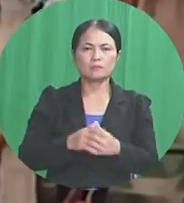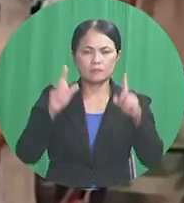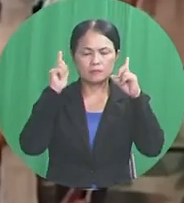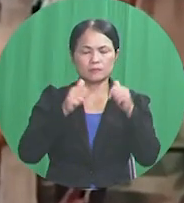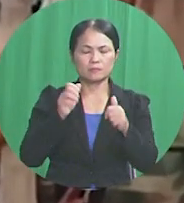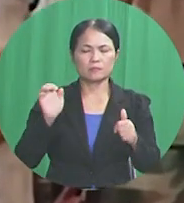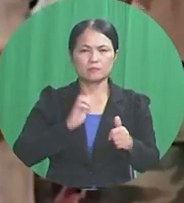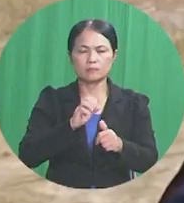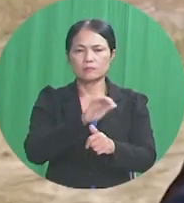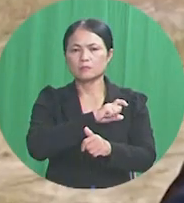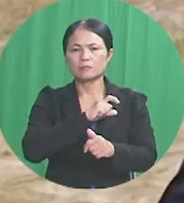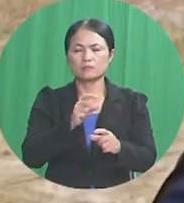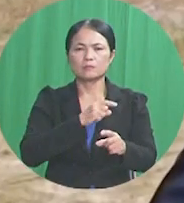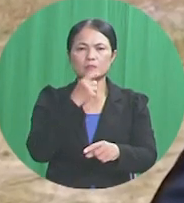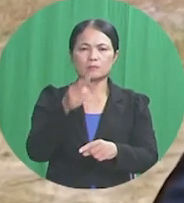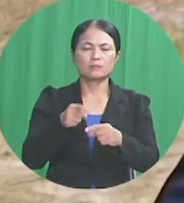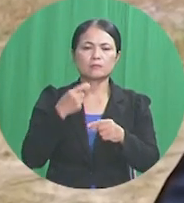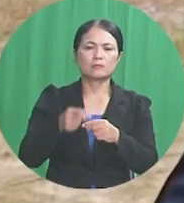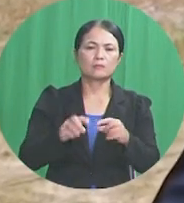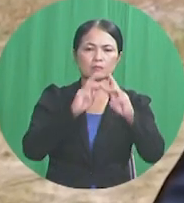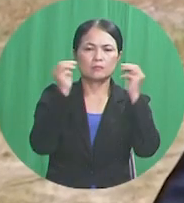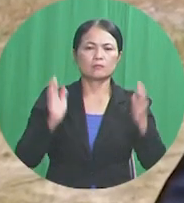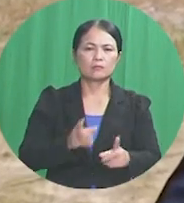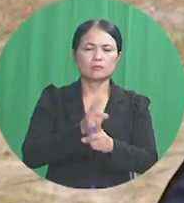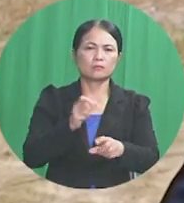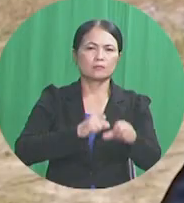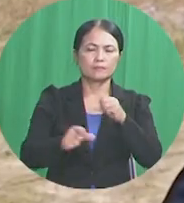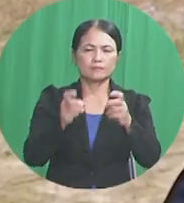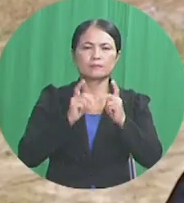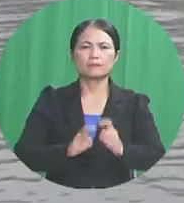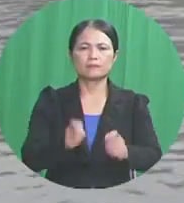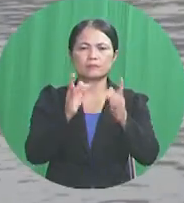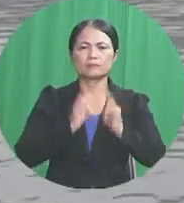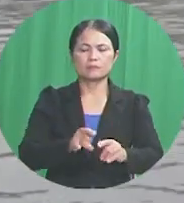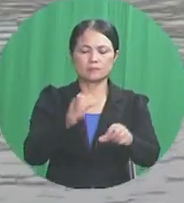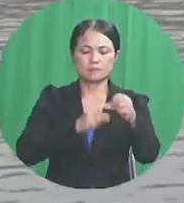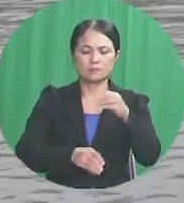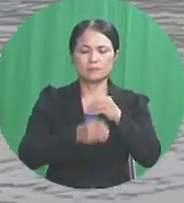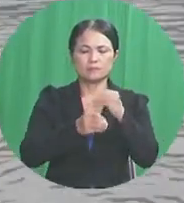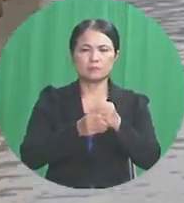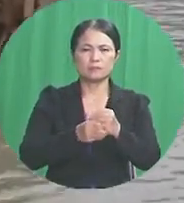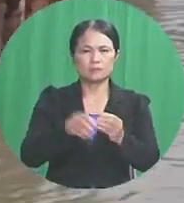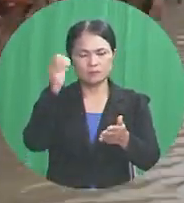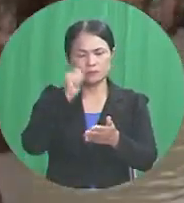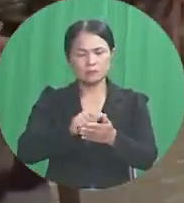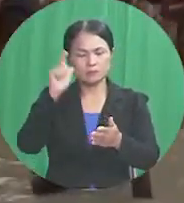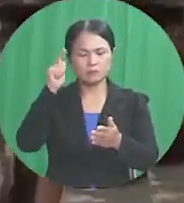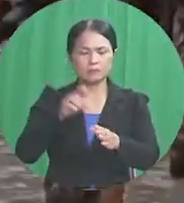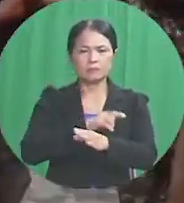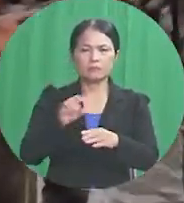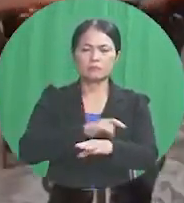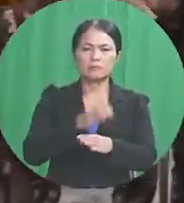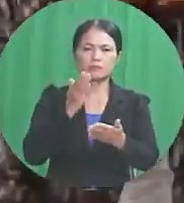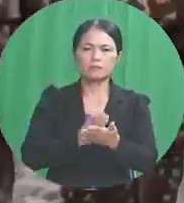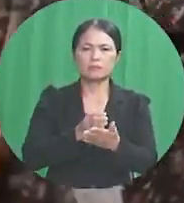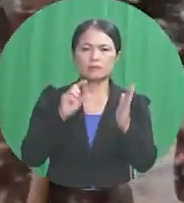อมจ่าแพ็กได้กับบานพนันพญาดาวไซคากามแตงอ๋อตรายบรรทออกาคัดข้อมปรังปรายบรรทายติดดำใบสำไรจกใจในเปิดบรรจบแว